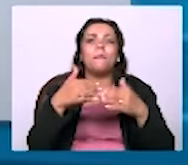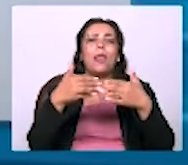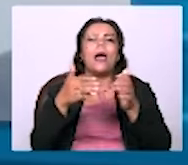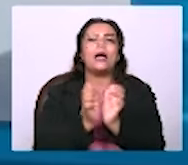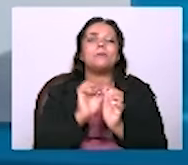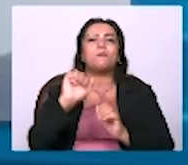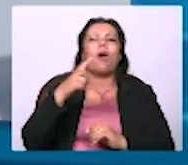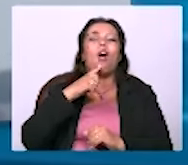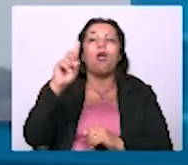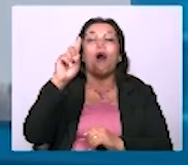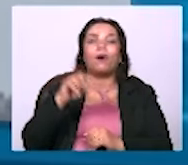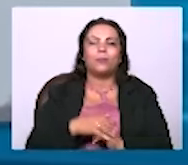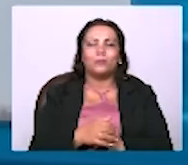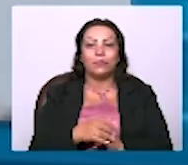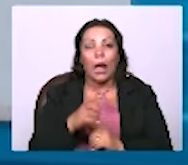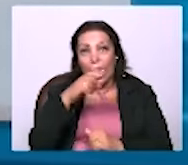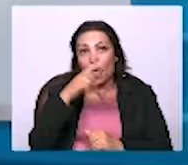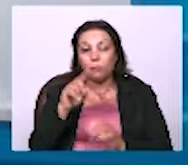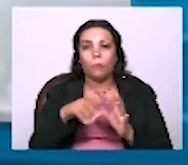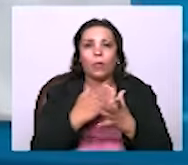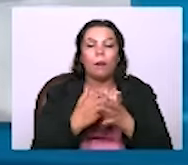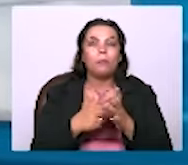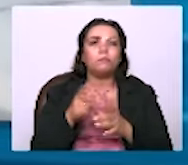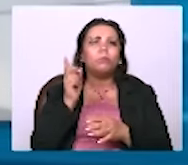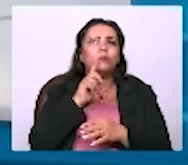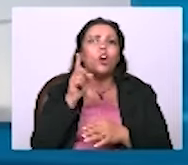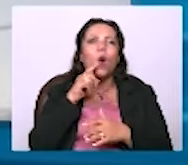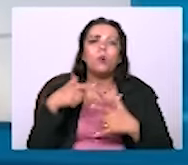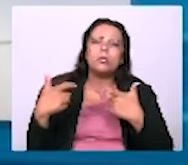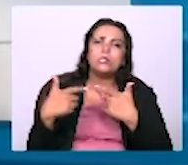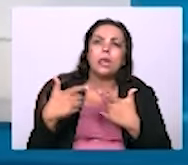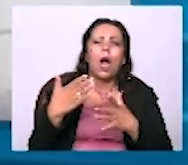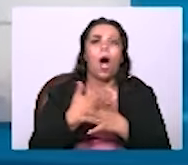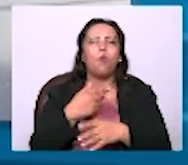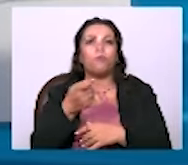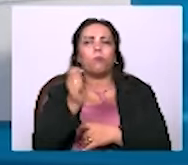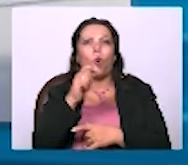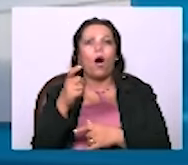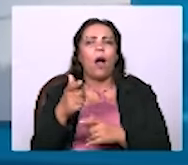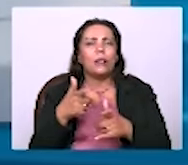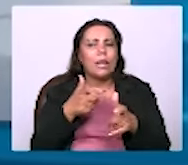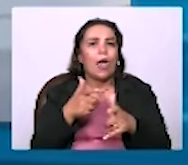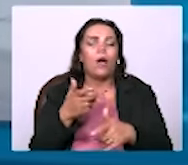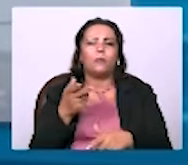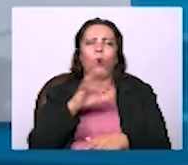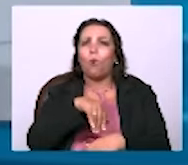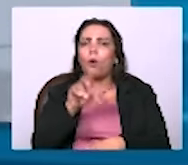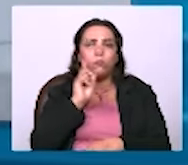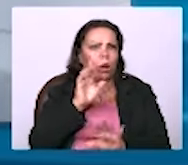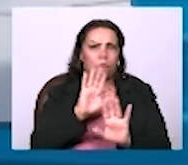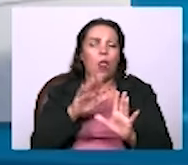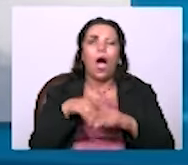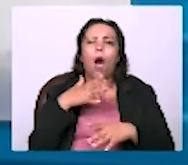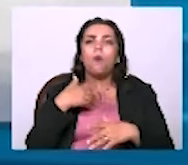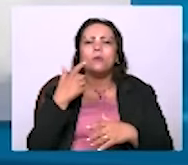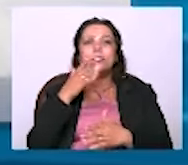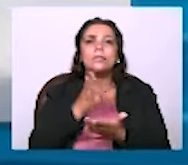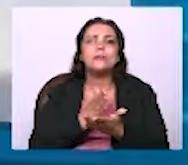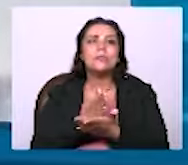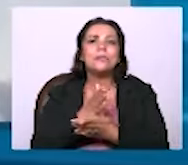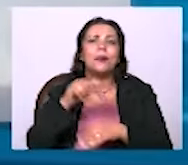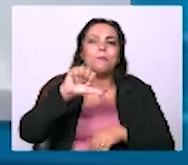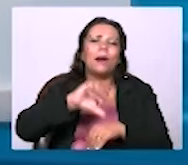لا ينزل زع الى معاداه الحزب او المطالبه بنزع سلاحه او ما شابه فهو طبعا عايز يؤمن